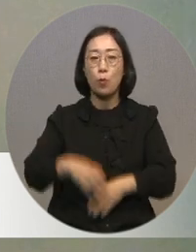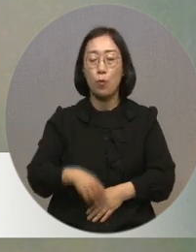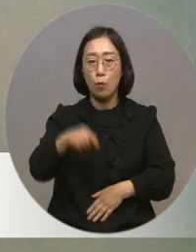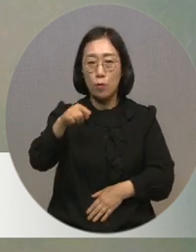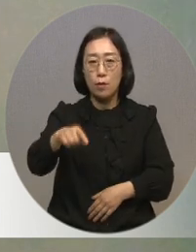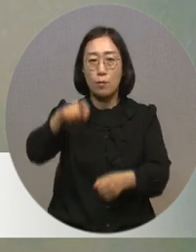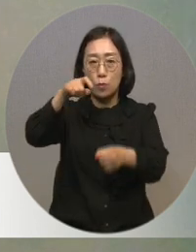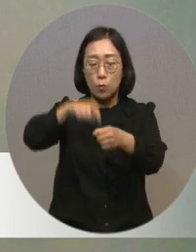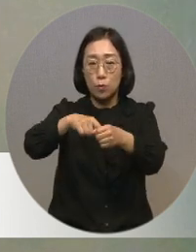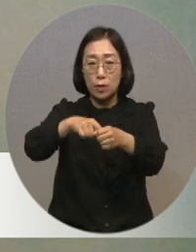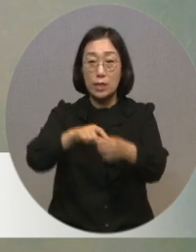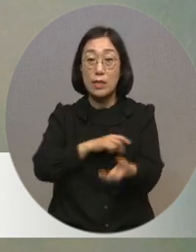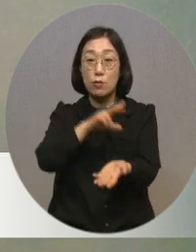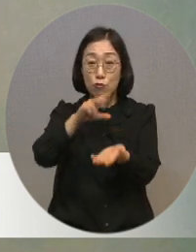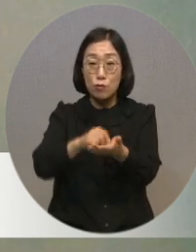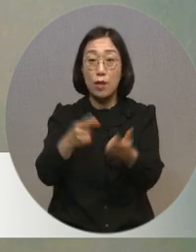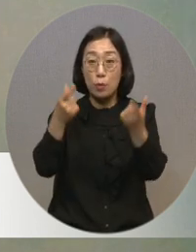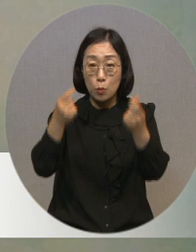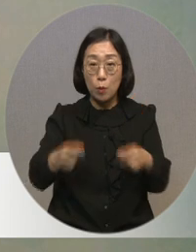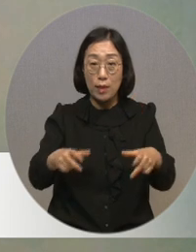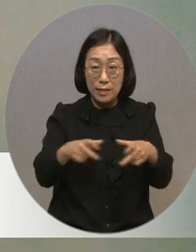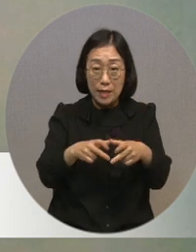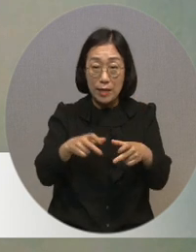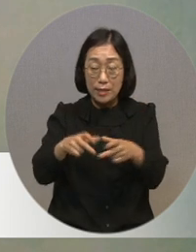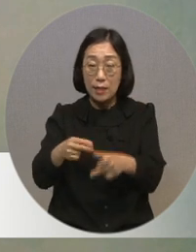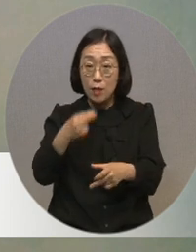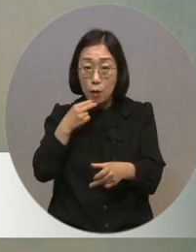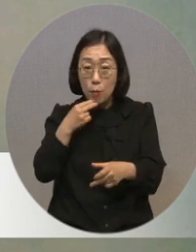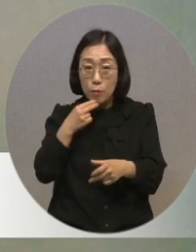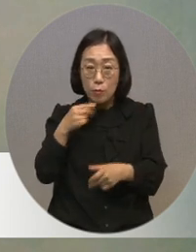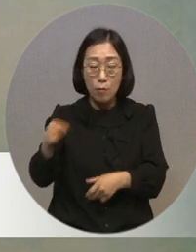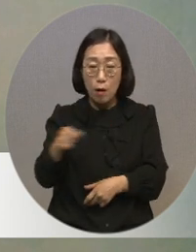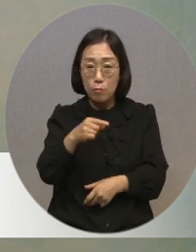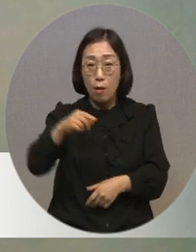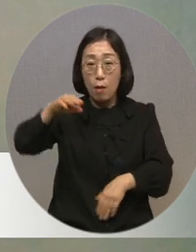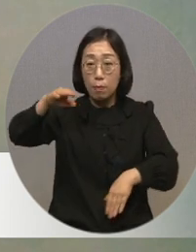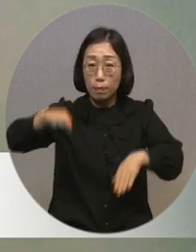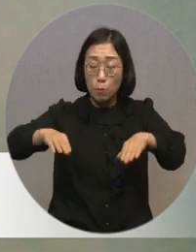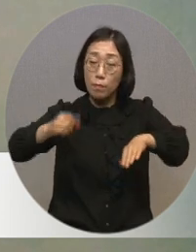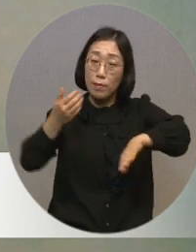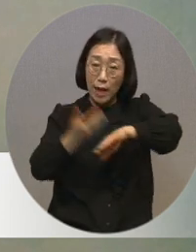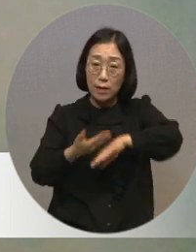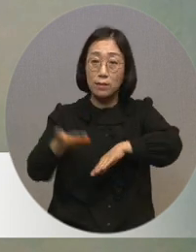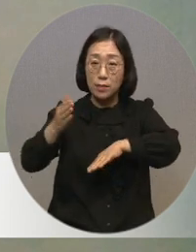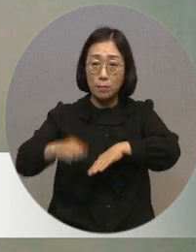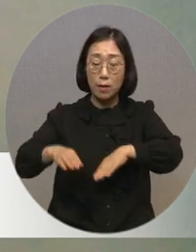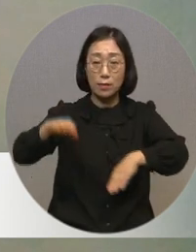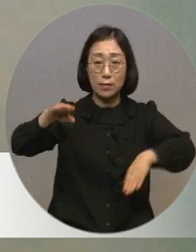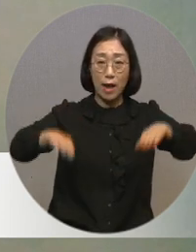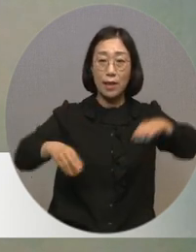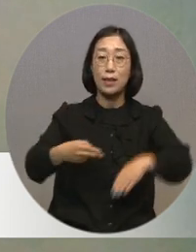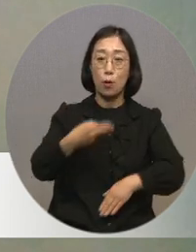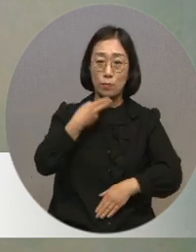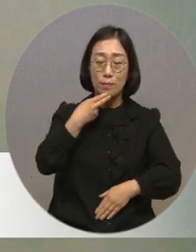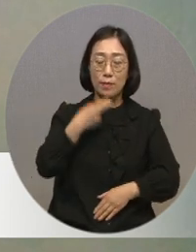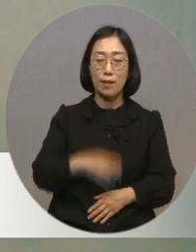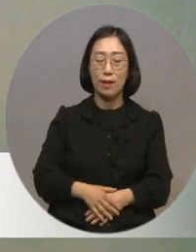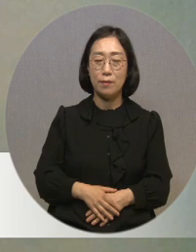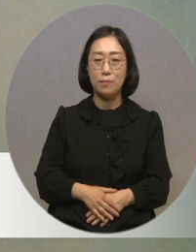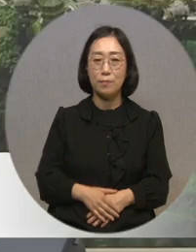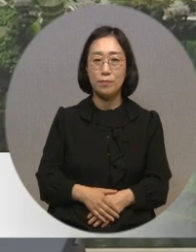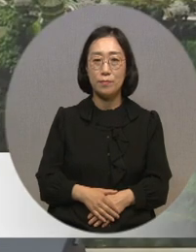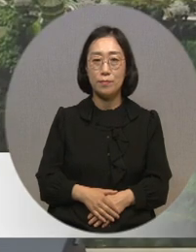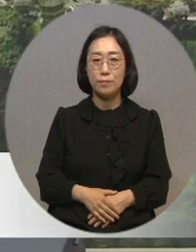이 슬로건처럼 장애인과 비장애인 사이에 다름이 있을 뿐 차이는 존재하지